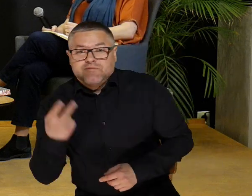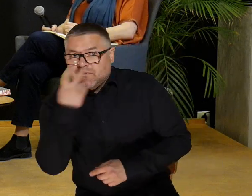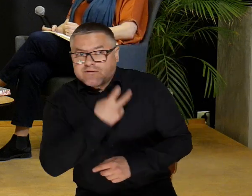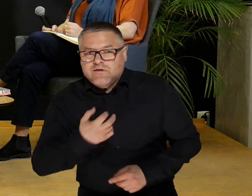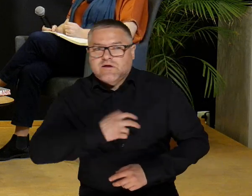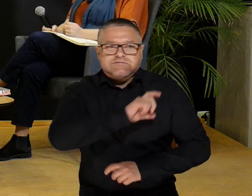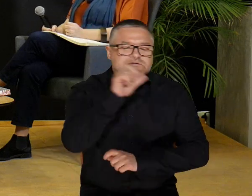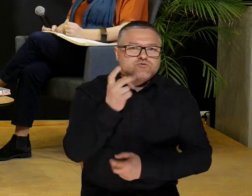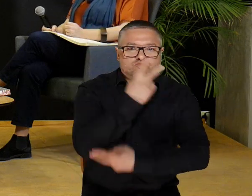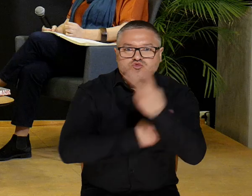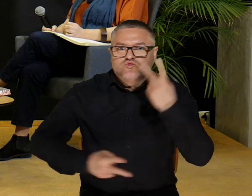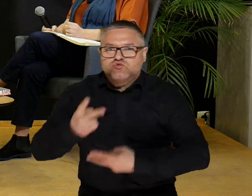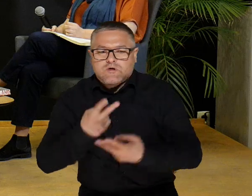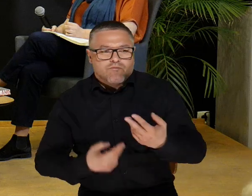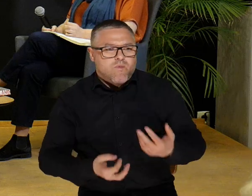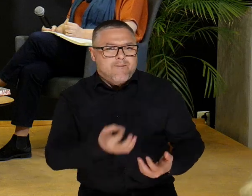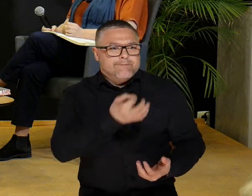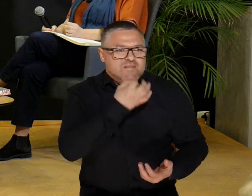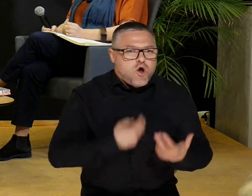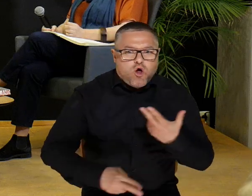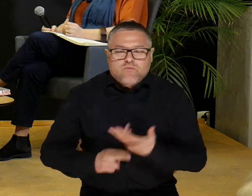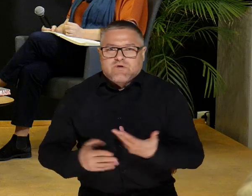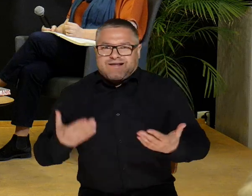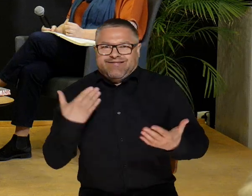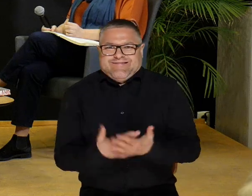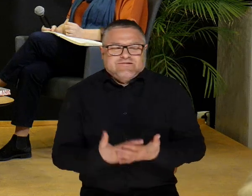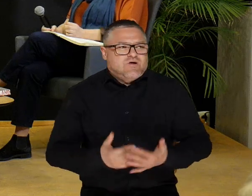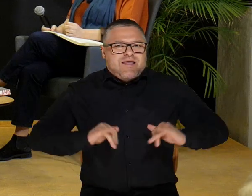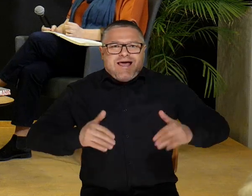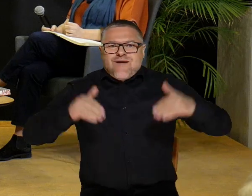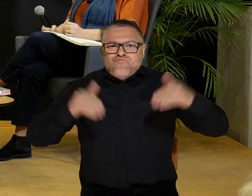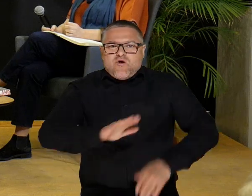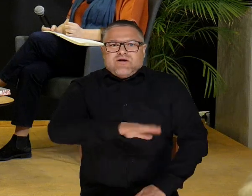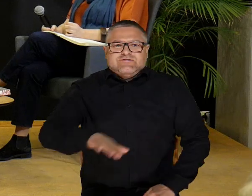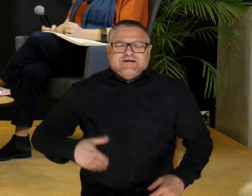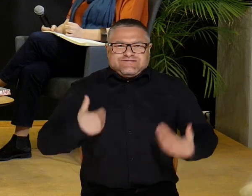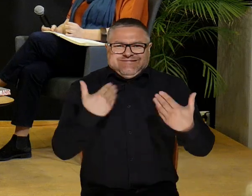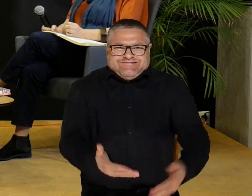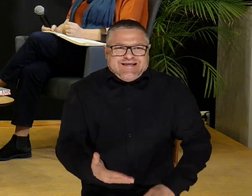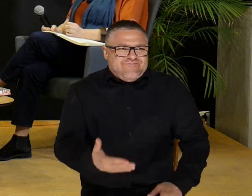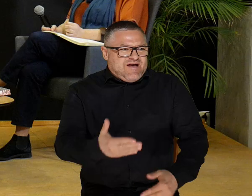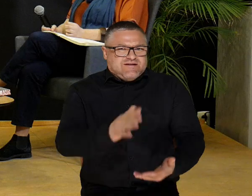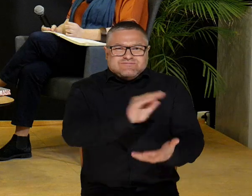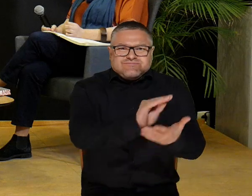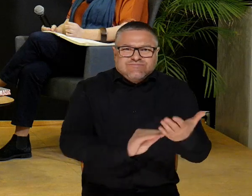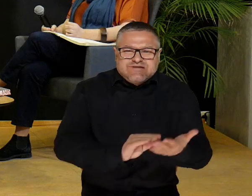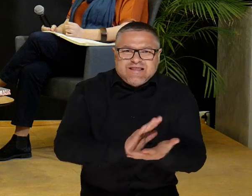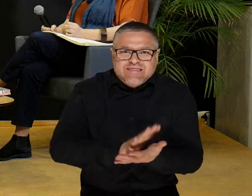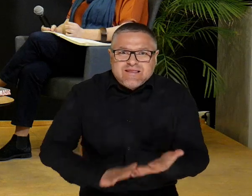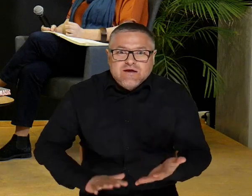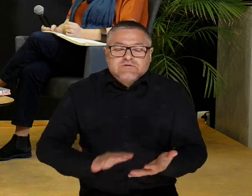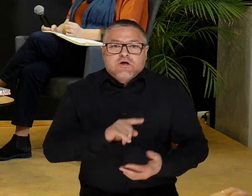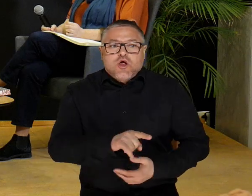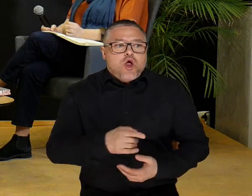szukam odpowiedzi na pytanie, dlaczego, jak można właśnie podawać dzieciom chociażby takie treści i